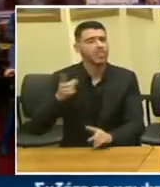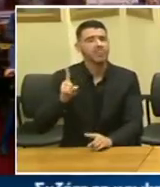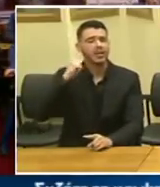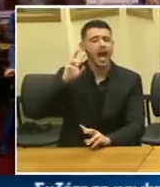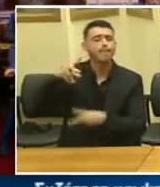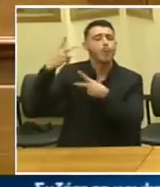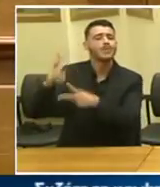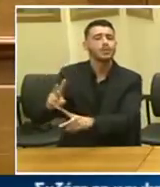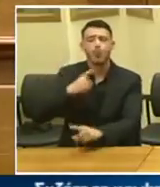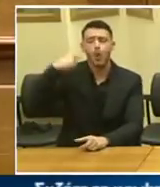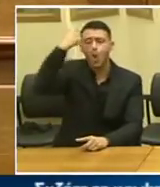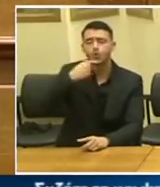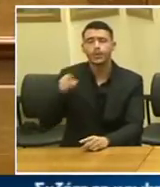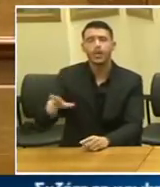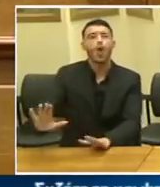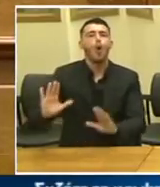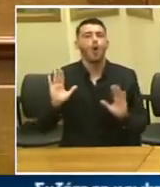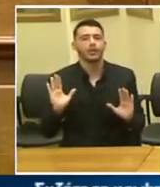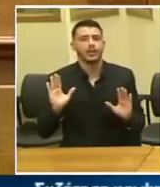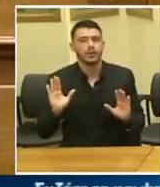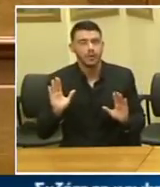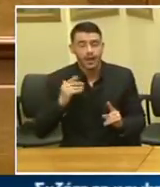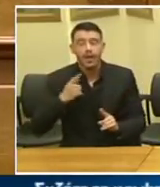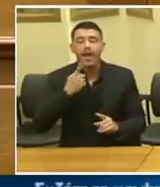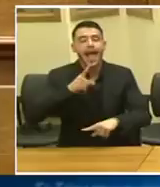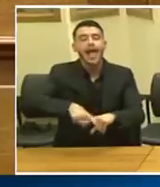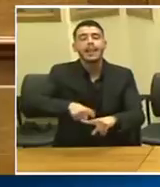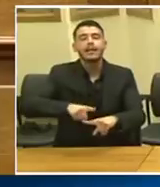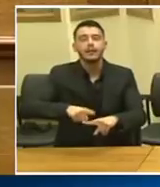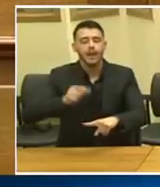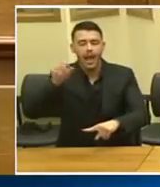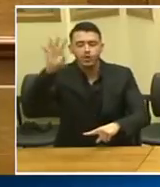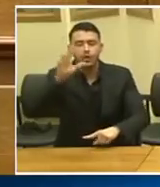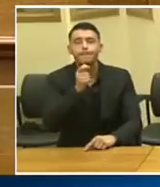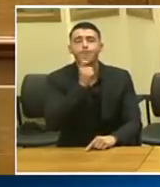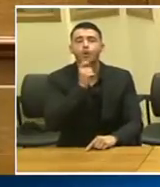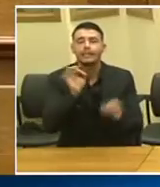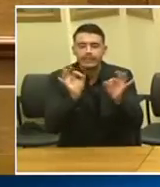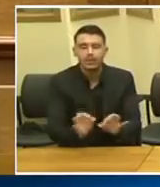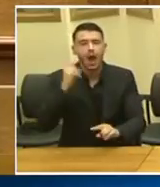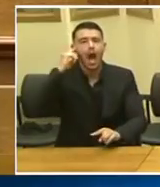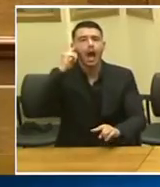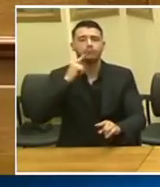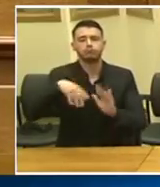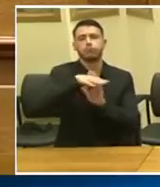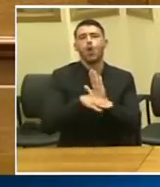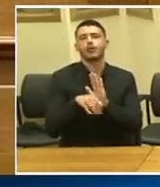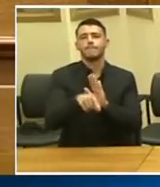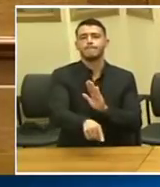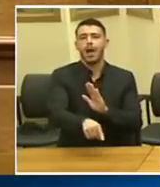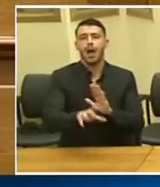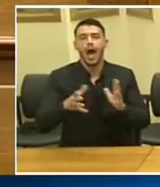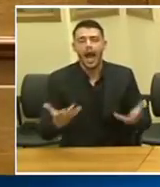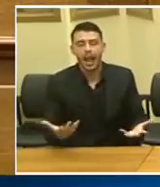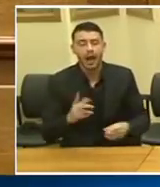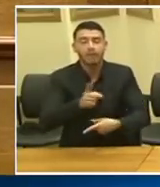του θέση, ήταν η πάγια θέση της ελληνικής εξωτερικής πολιτικής. Με τον κύριο Βενιζέλο έχουμε συγκρουστεί, αλλά εσείς δύο μέρες εδώ